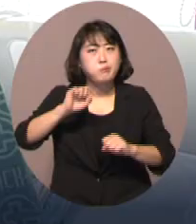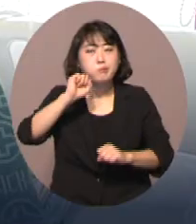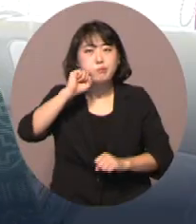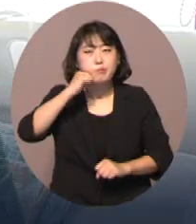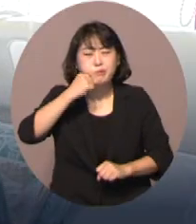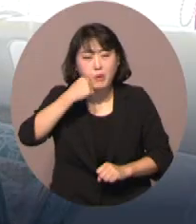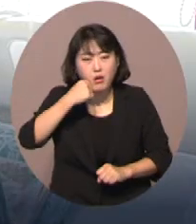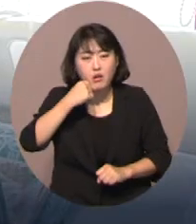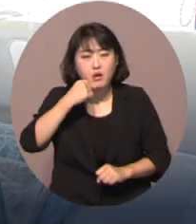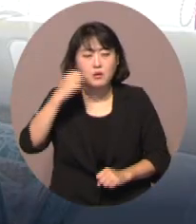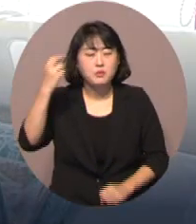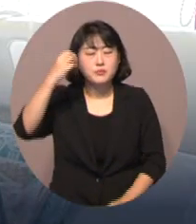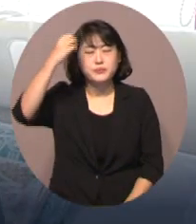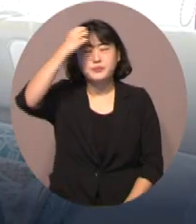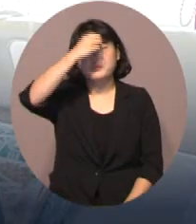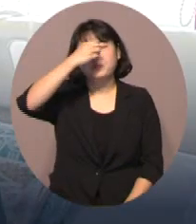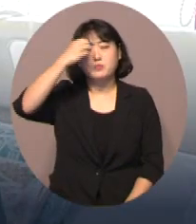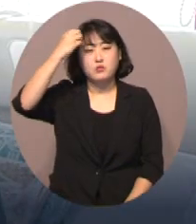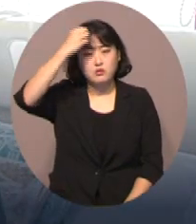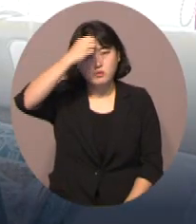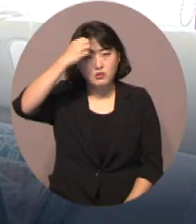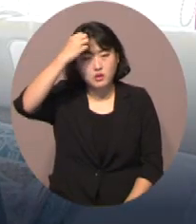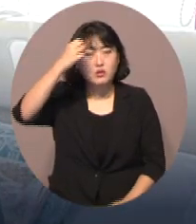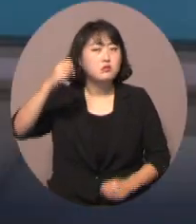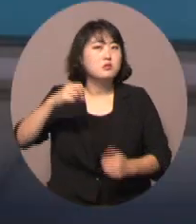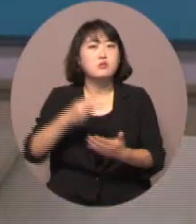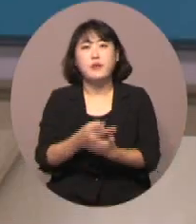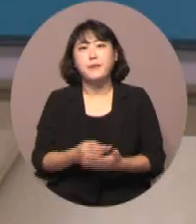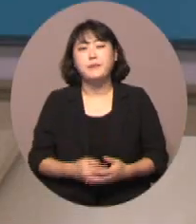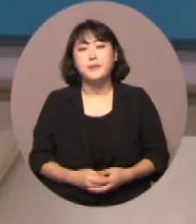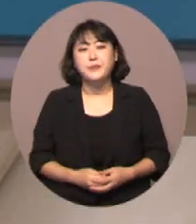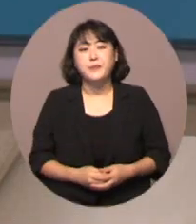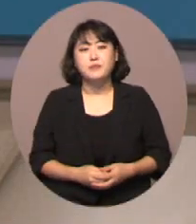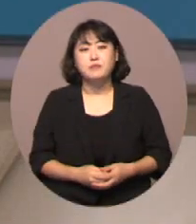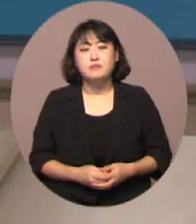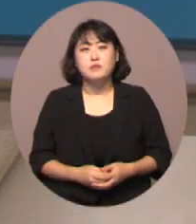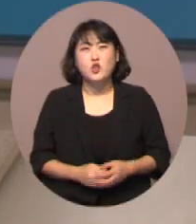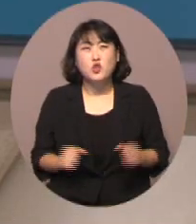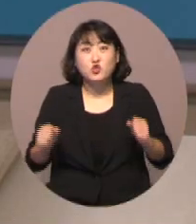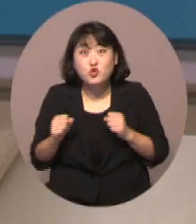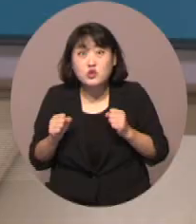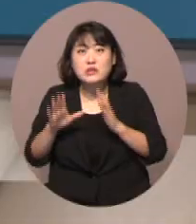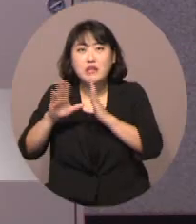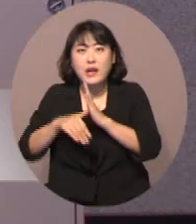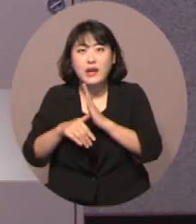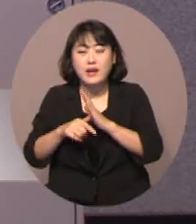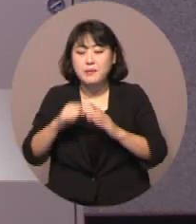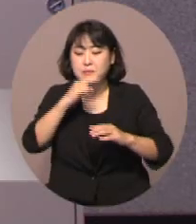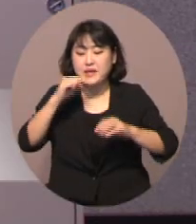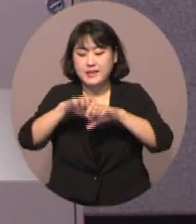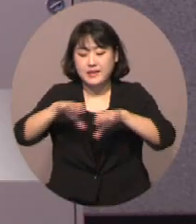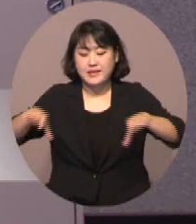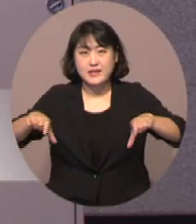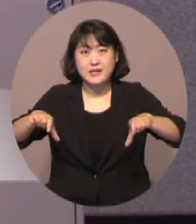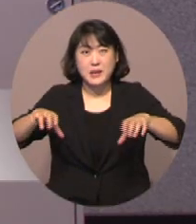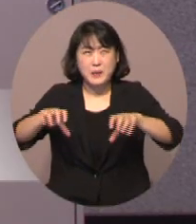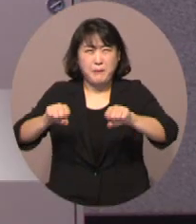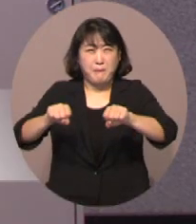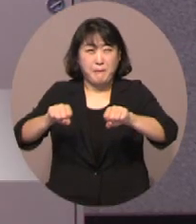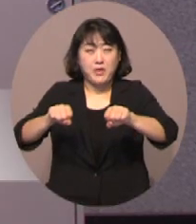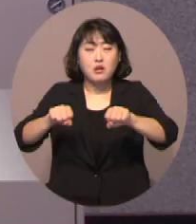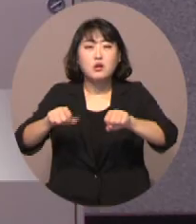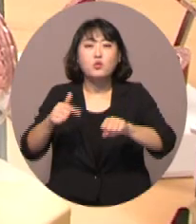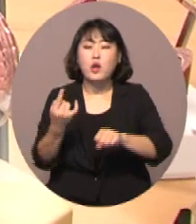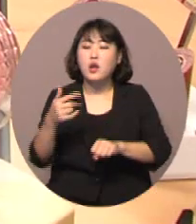갑자기 그냥 어지럽더니 그냥 시들어 버렸어요. 흔히 추워서 혈관이 수축하는 겨울철에 뇌졸중이